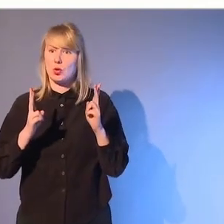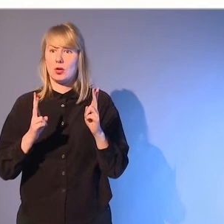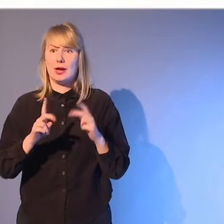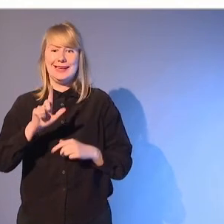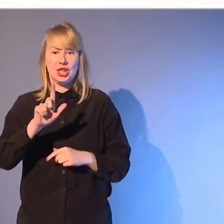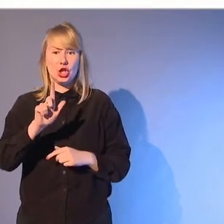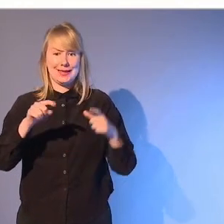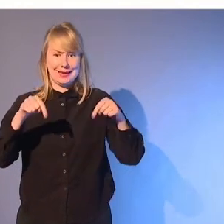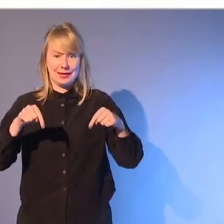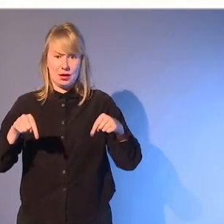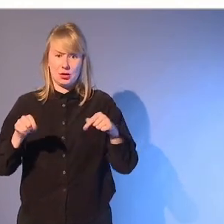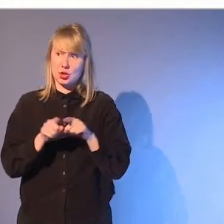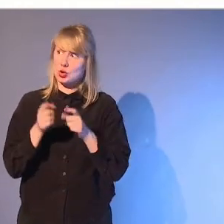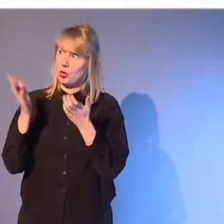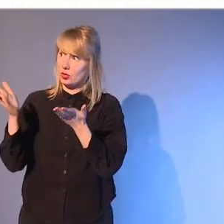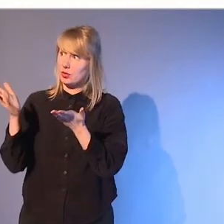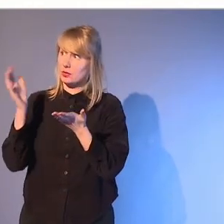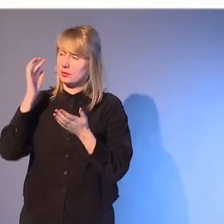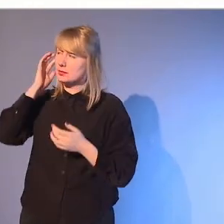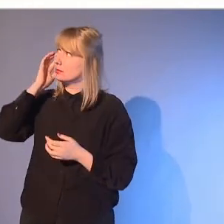litteratur i dag, så ser det jo sånn ut.